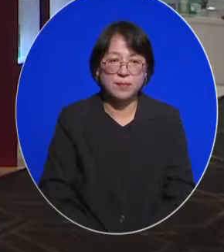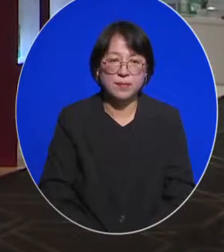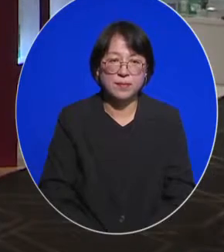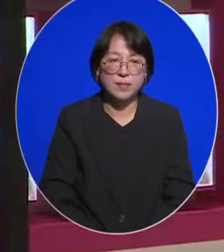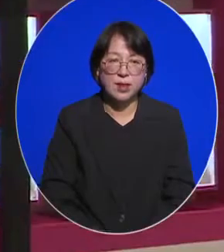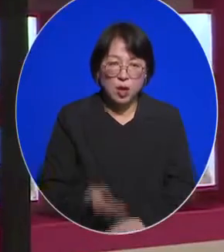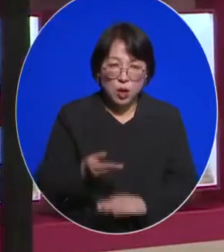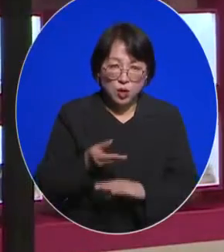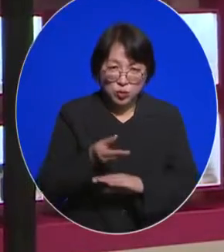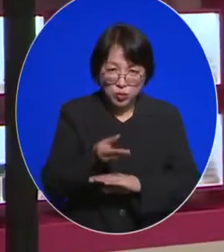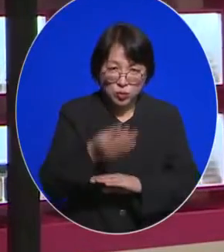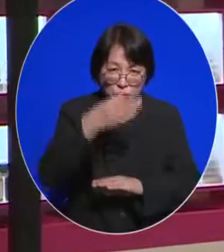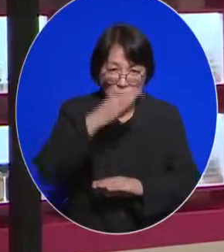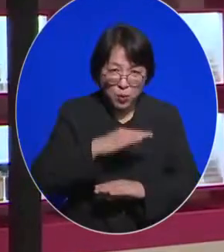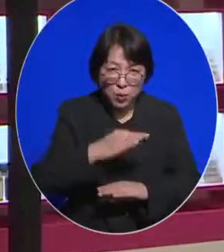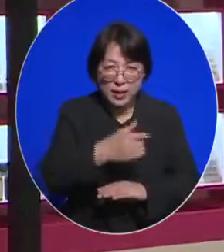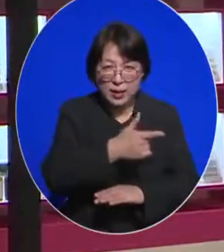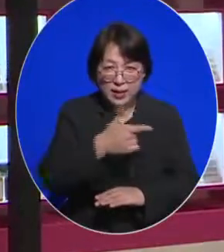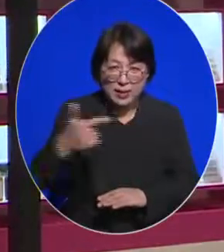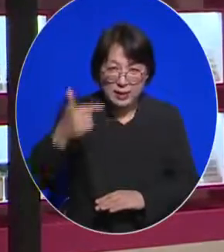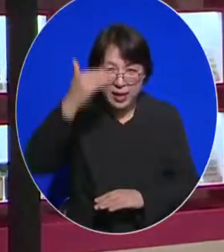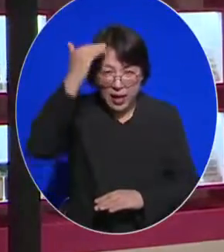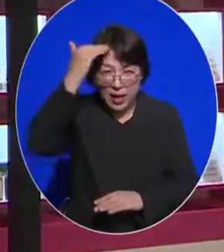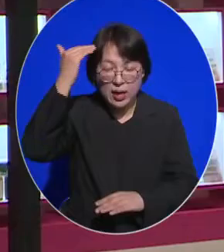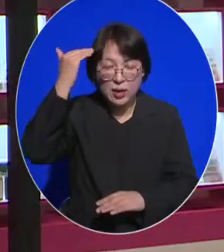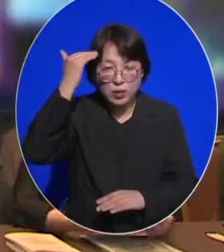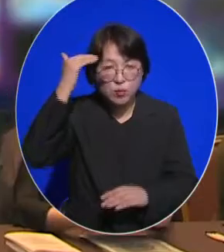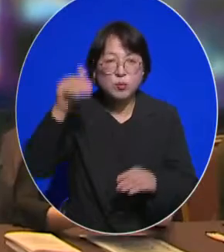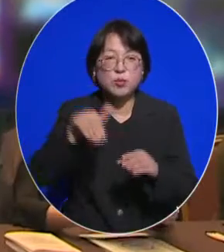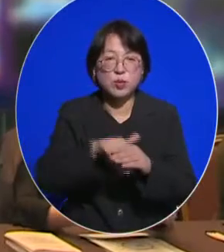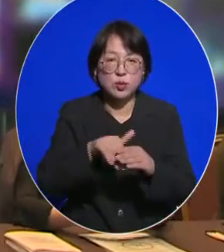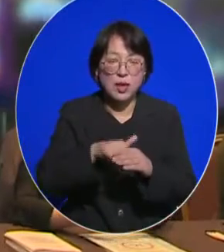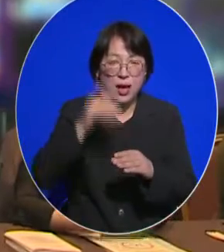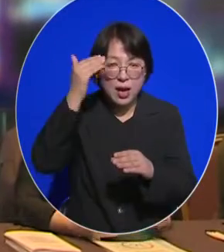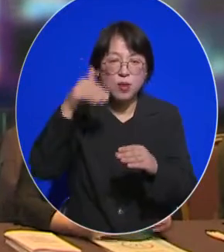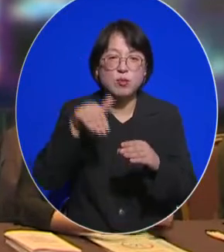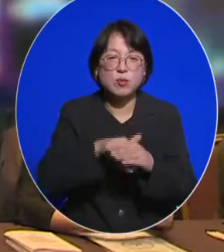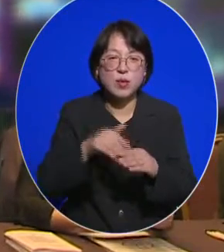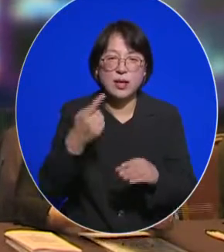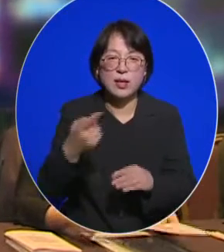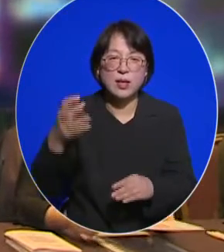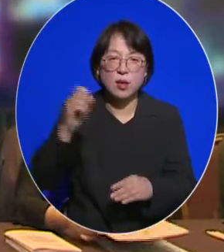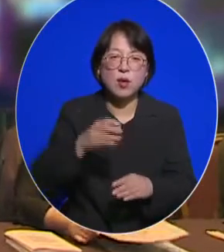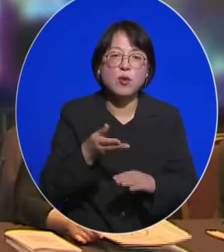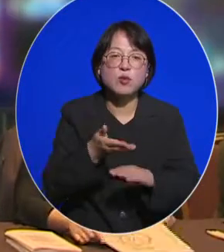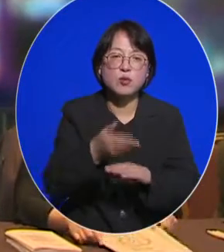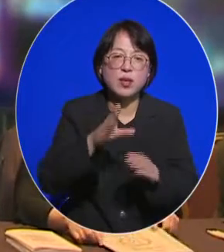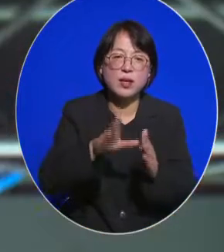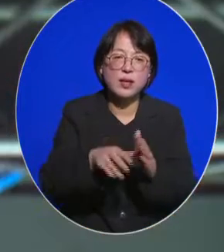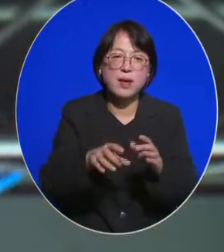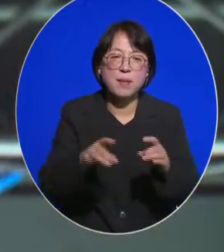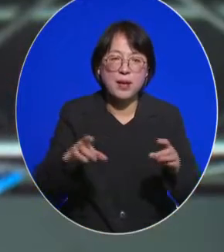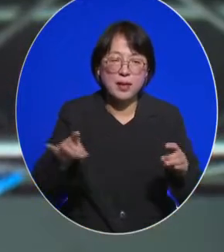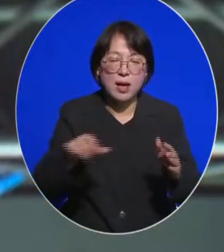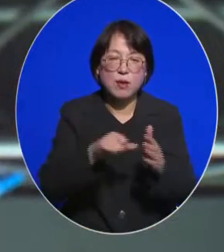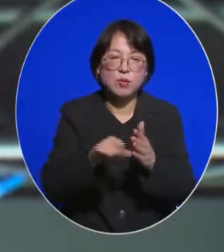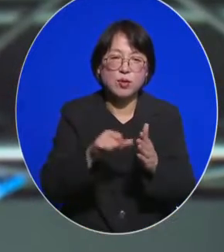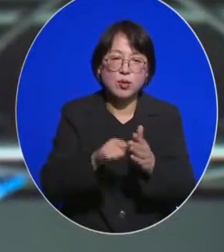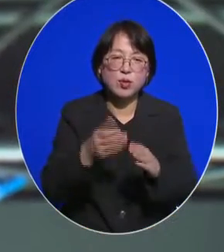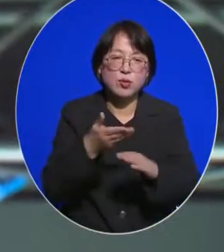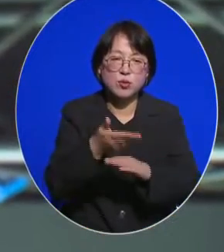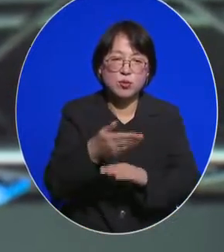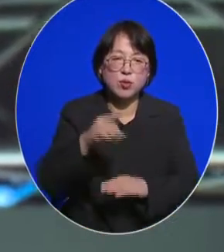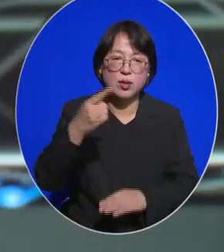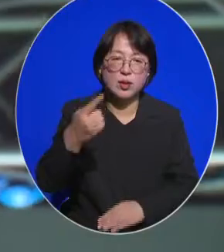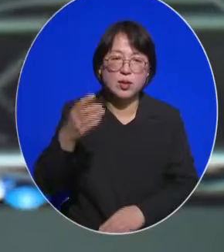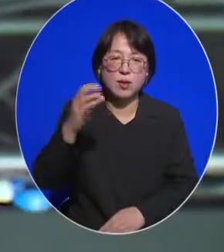수출 견인 효과가 뚜렷한 한류 콘텐츠. 한류 콘텐츠를 1억 달러 수출할 때마다 소비재 수출도 덩달아 1억